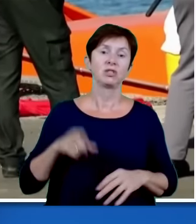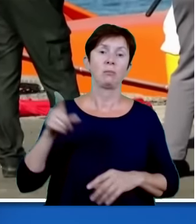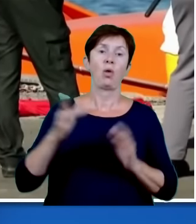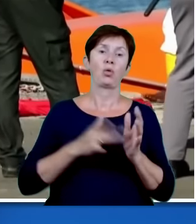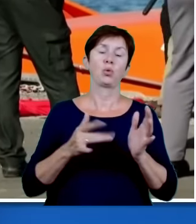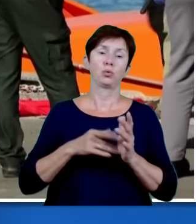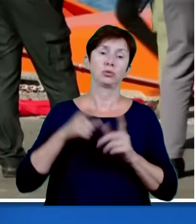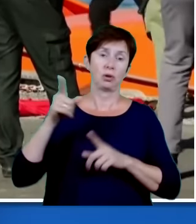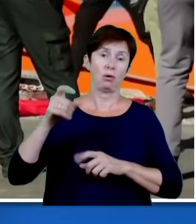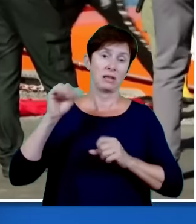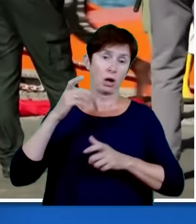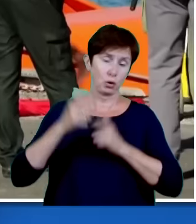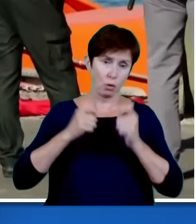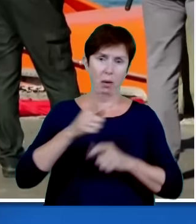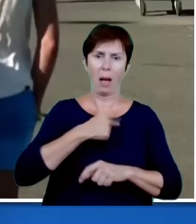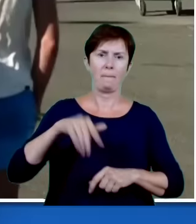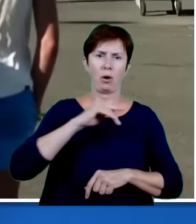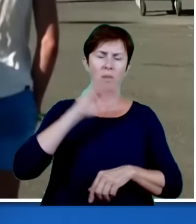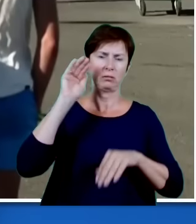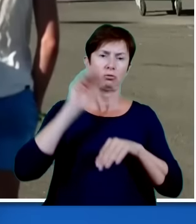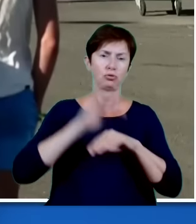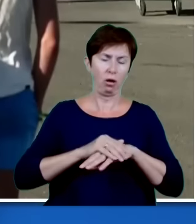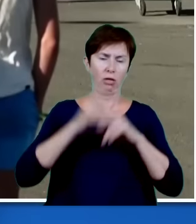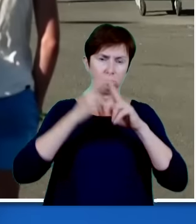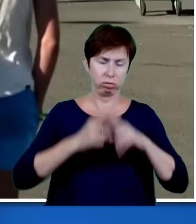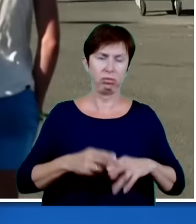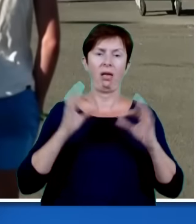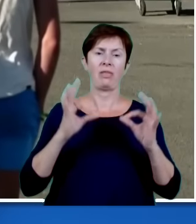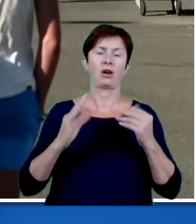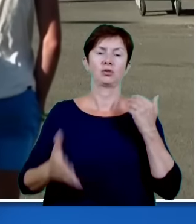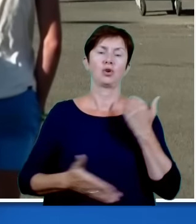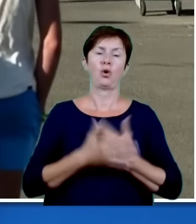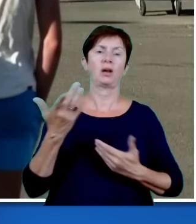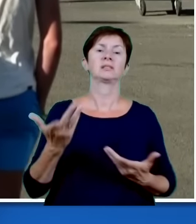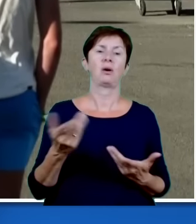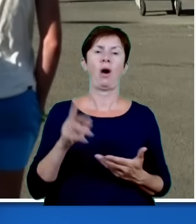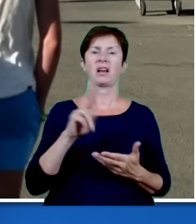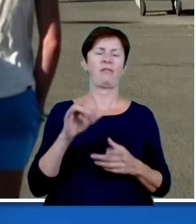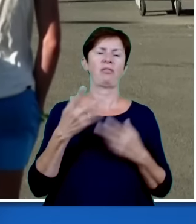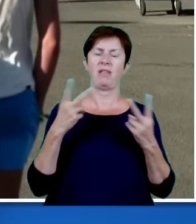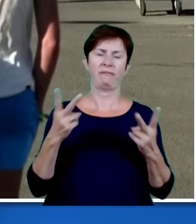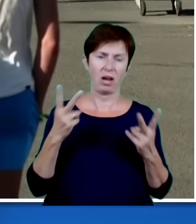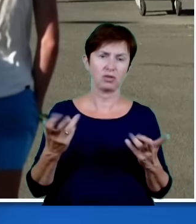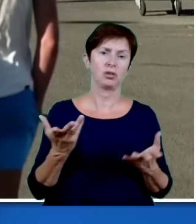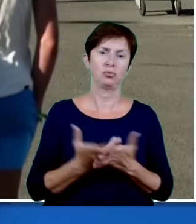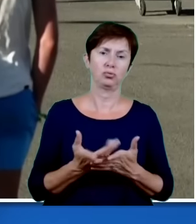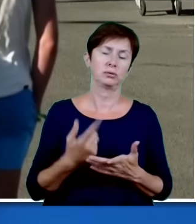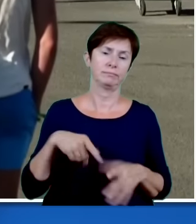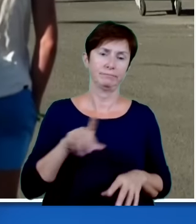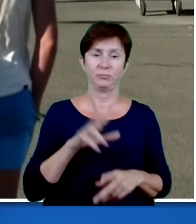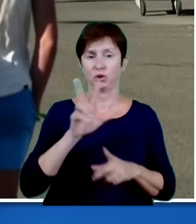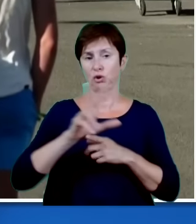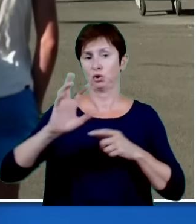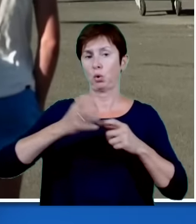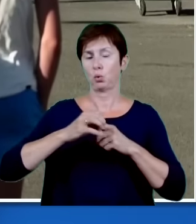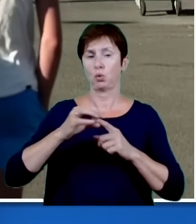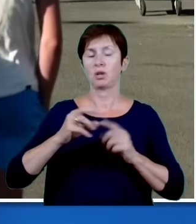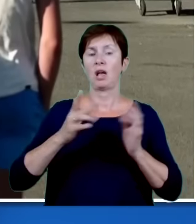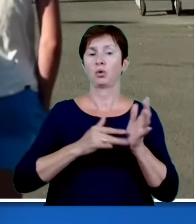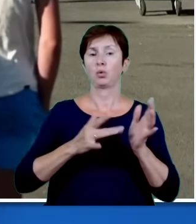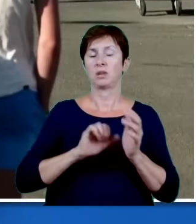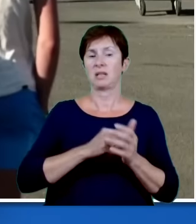pierwszych decyzji Jeżeli nie pierwsza decyzja którą on podjął na forum europejskim przypomnijmy 13 grudnia Tusk został powołany na funkcję